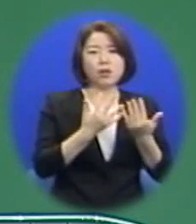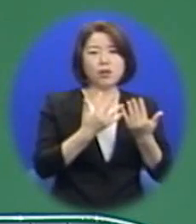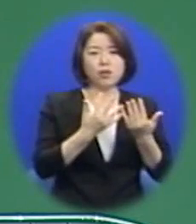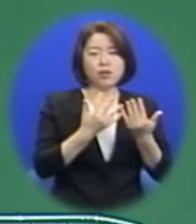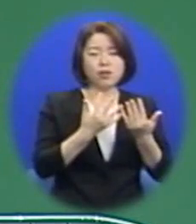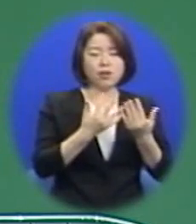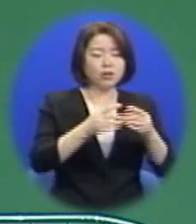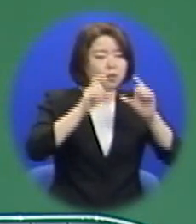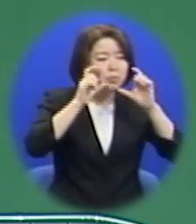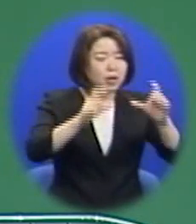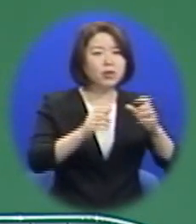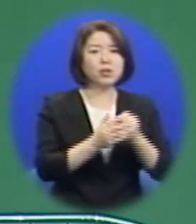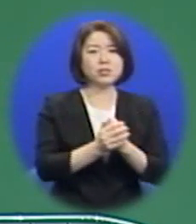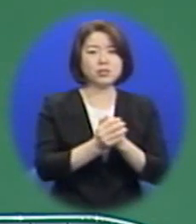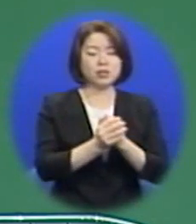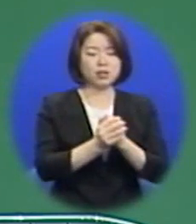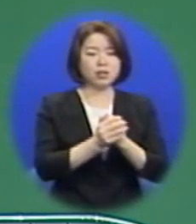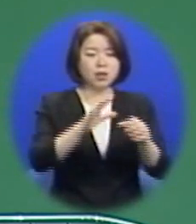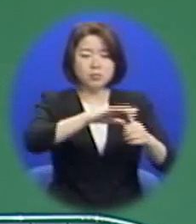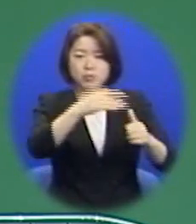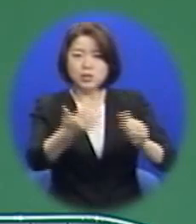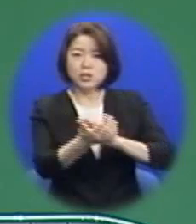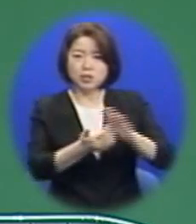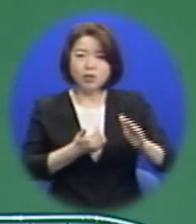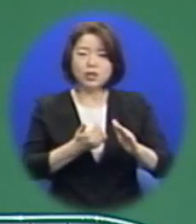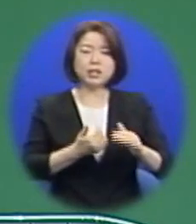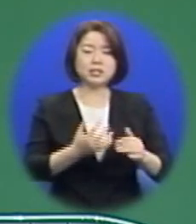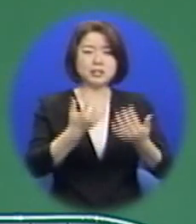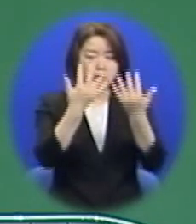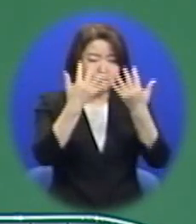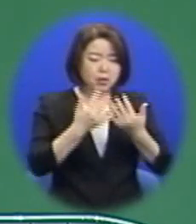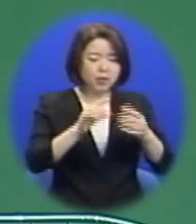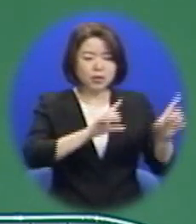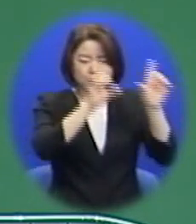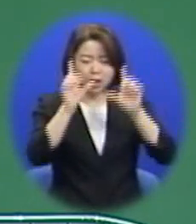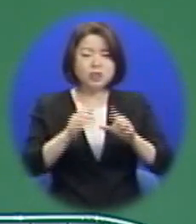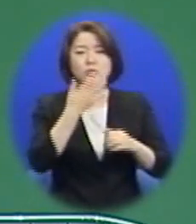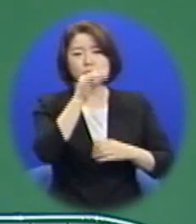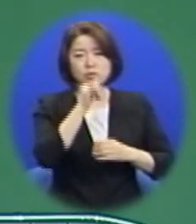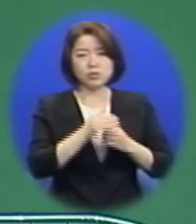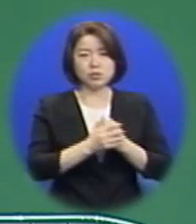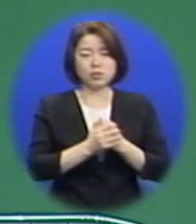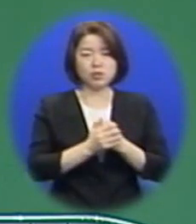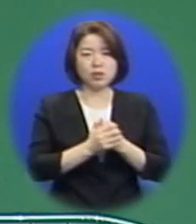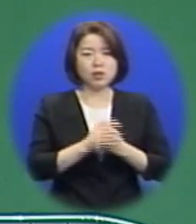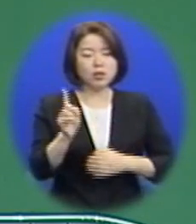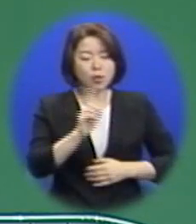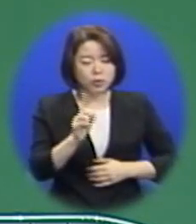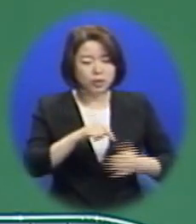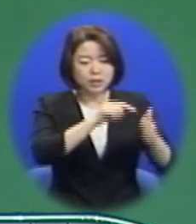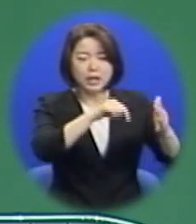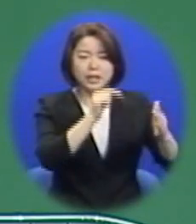거기서 믿음을 지키고 그리고 평강을 지키고 살 수 있었을까요?